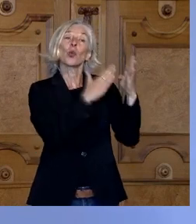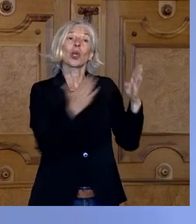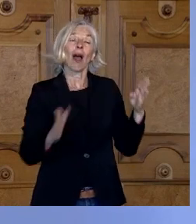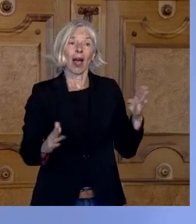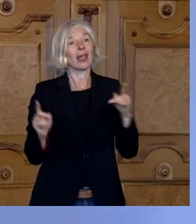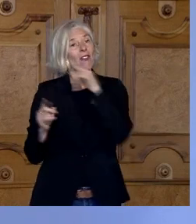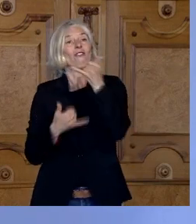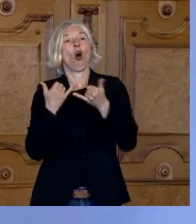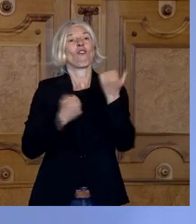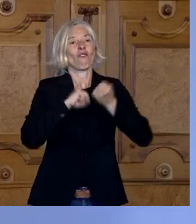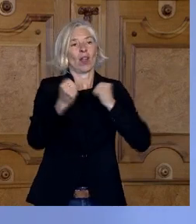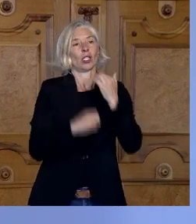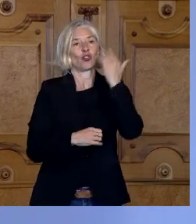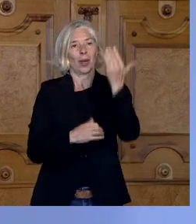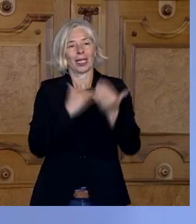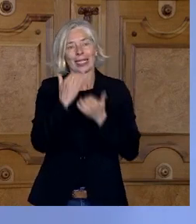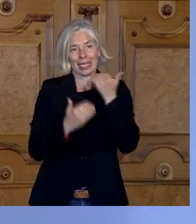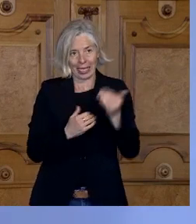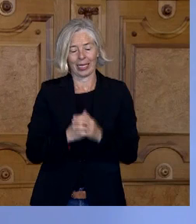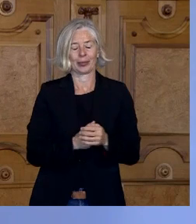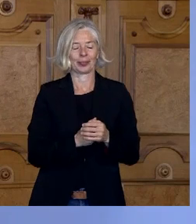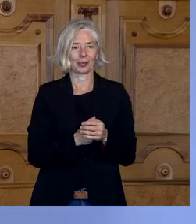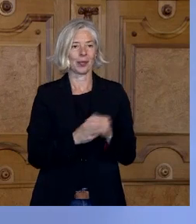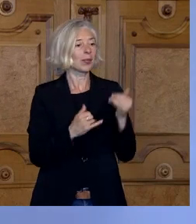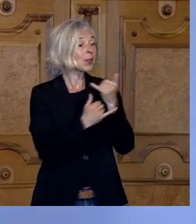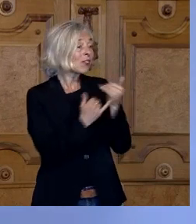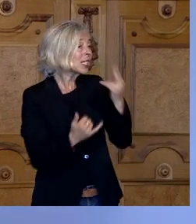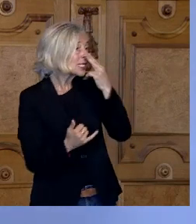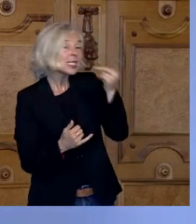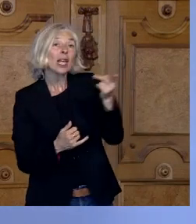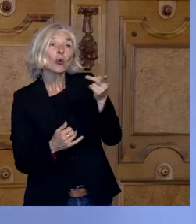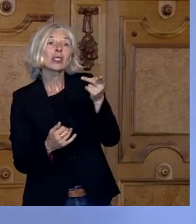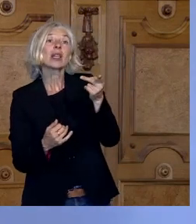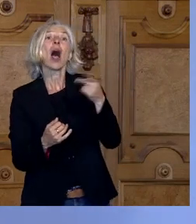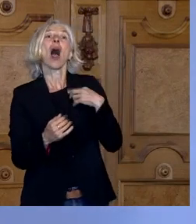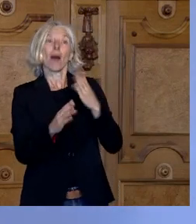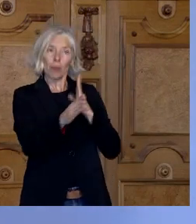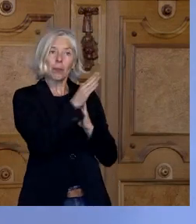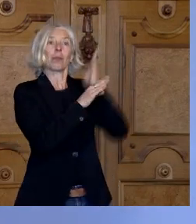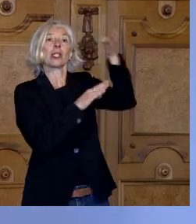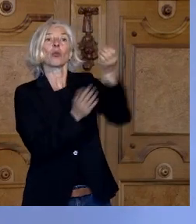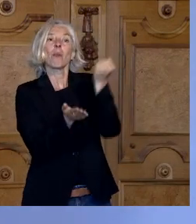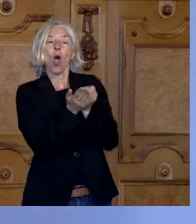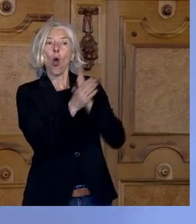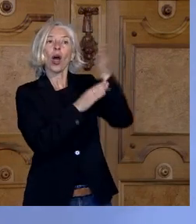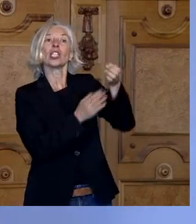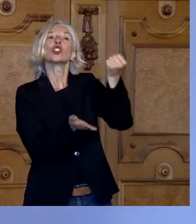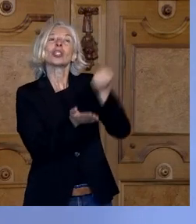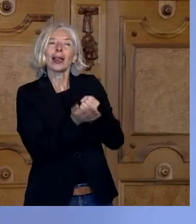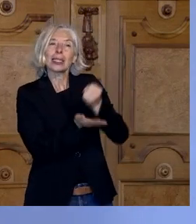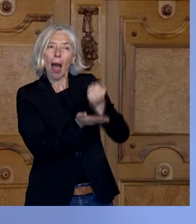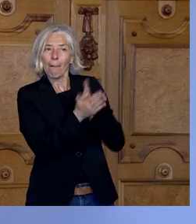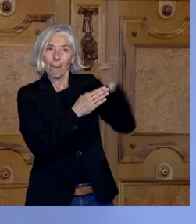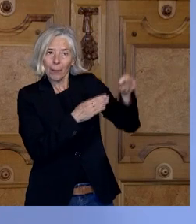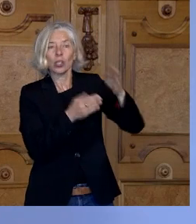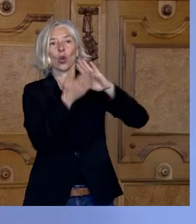Parteiverkehr in den Bürgerbüros und im Standesamt, der findet nach wie vor nur nach Terminvergabe statt.